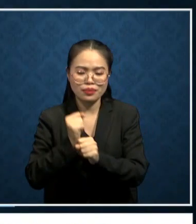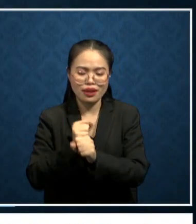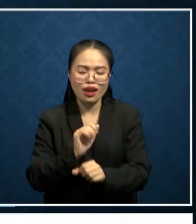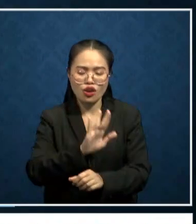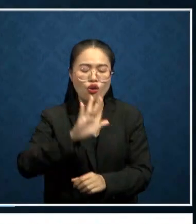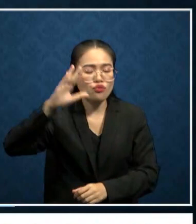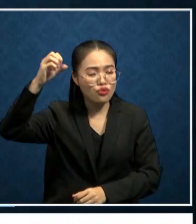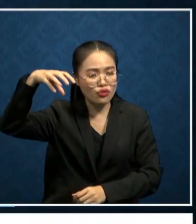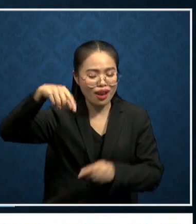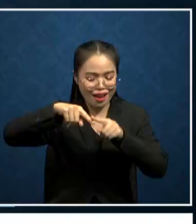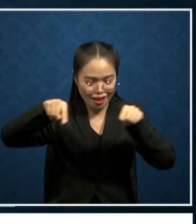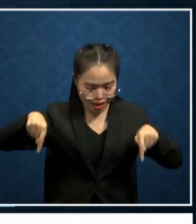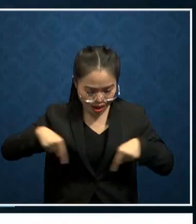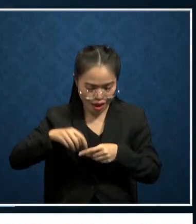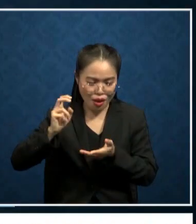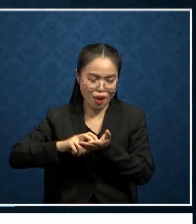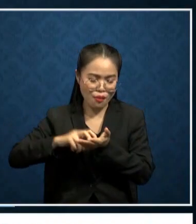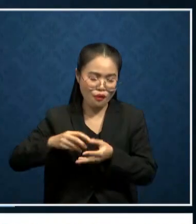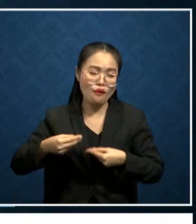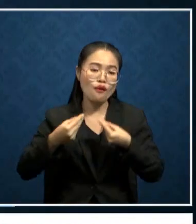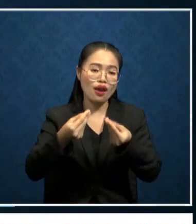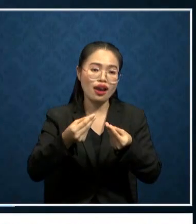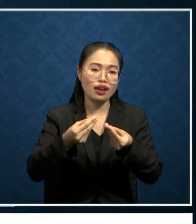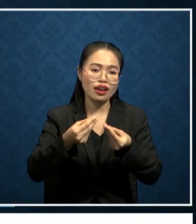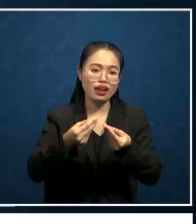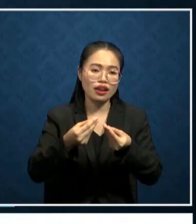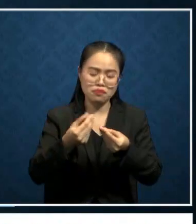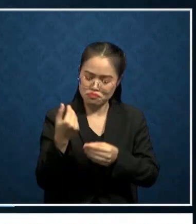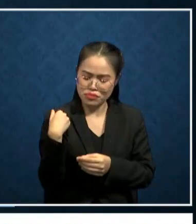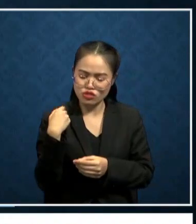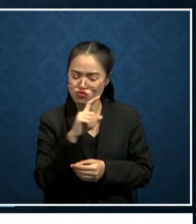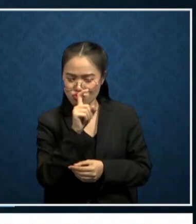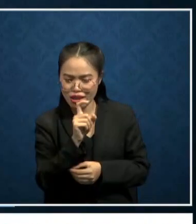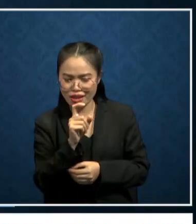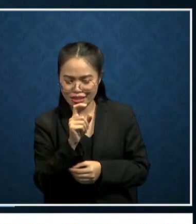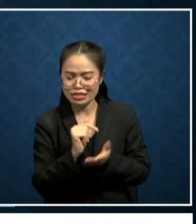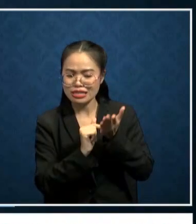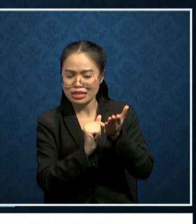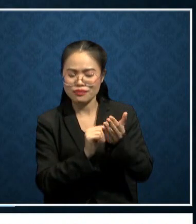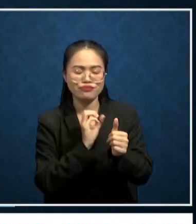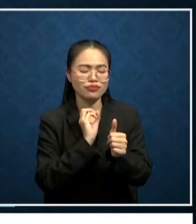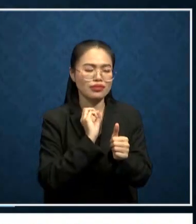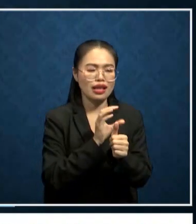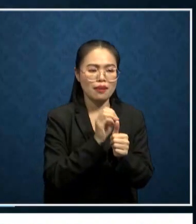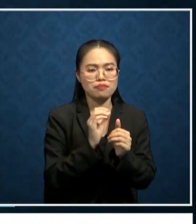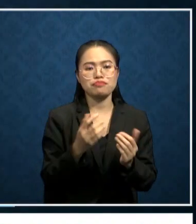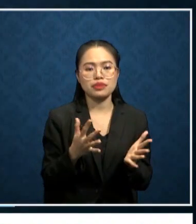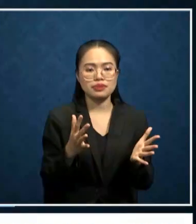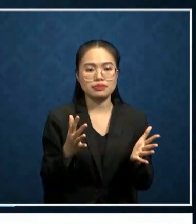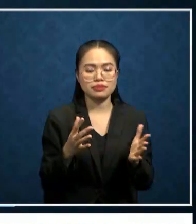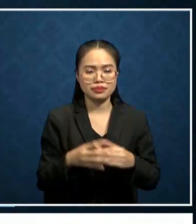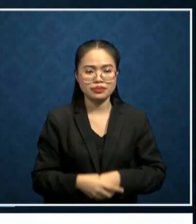ผู้รับใบอนุญาตและผู้ใช้พลังงานมีอยู่เอ่อ 2หัวข้อย่อยครับไม่มีข้อสังเกตและข้อเสนอแนะนะ